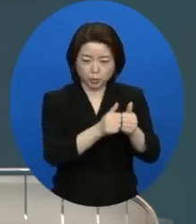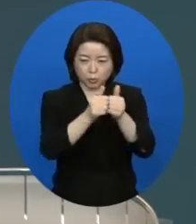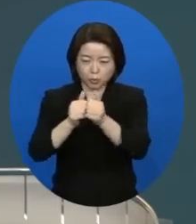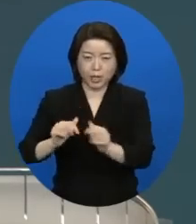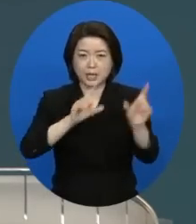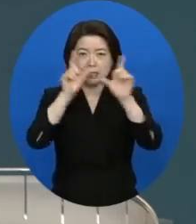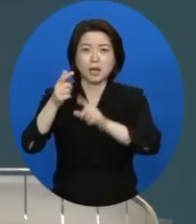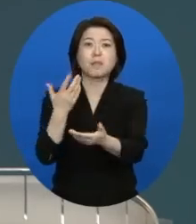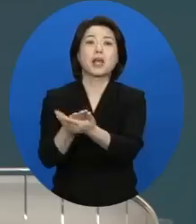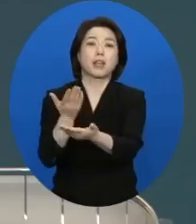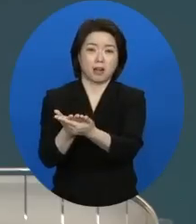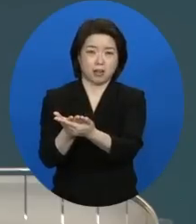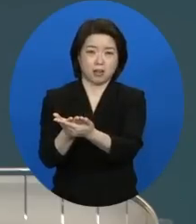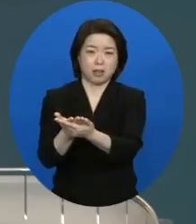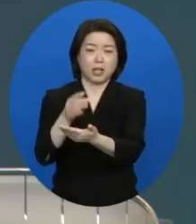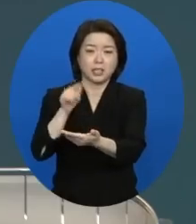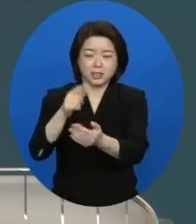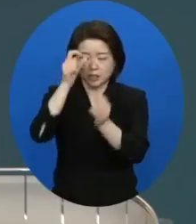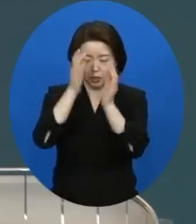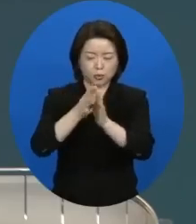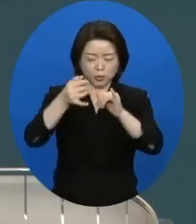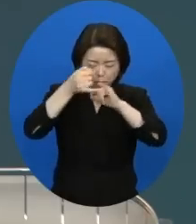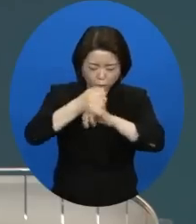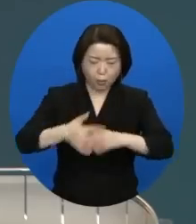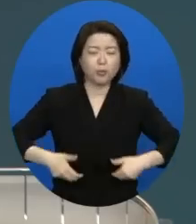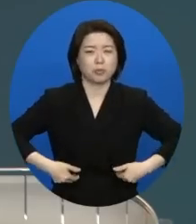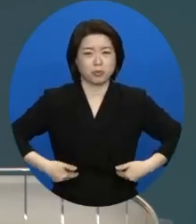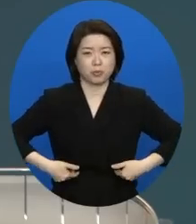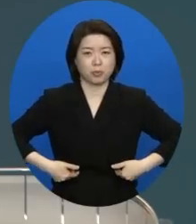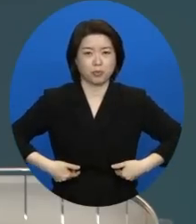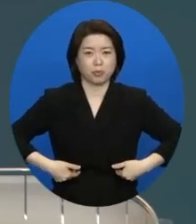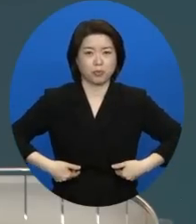살게 해달라고 그 기도는 해야 돼요.